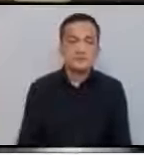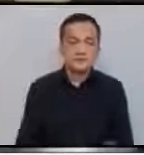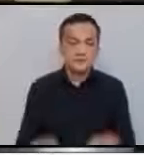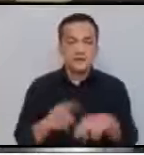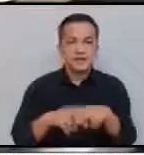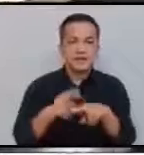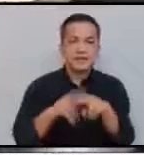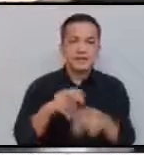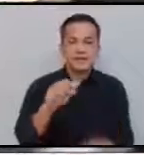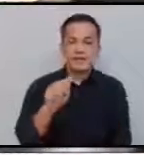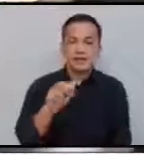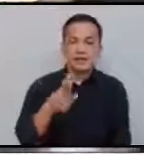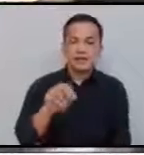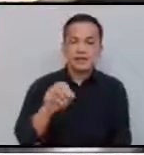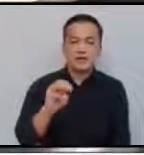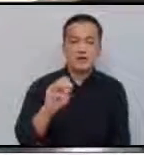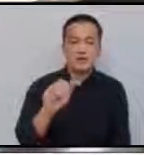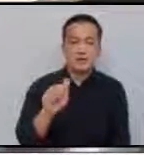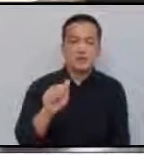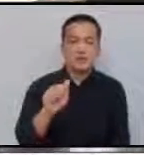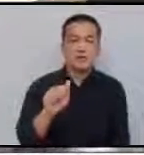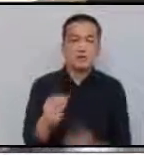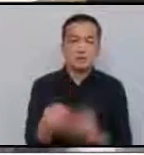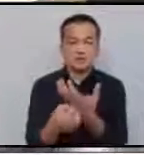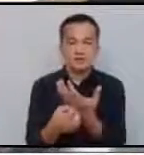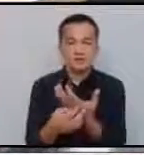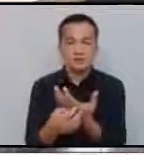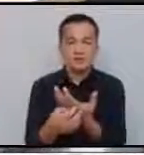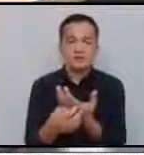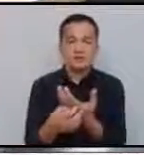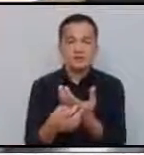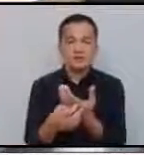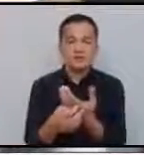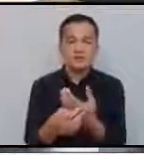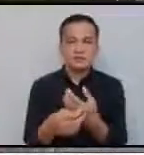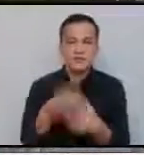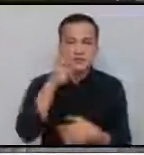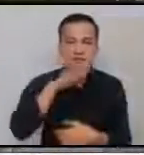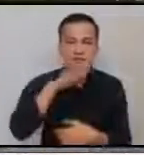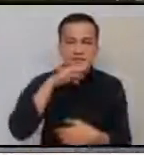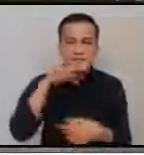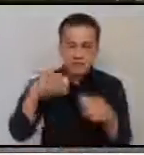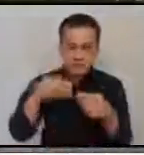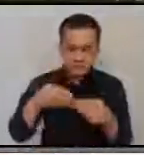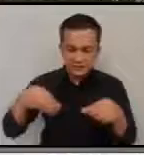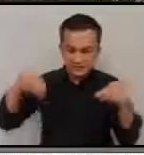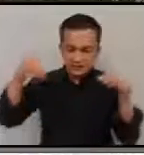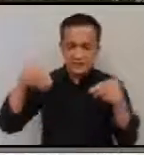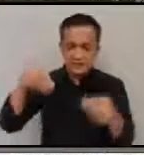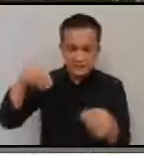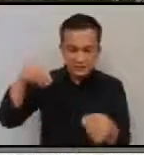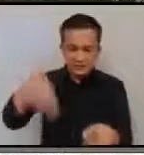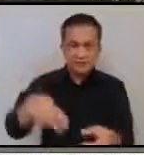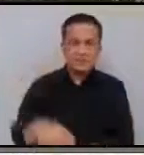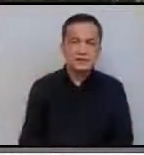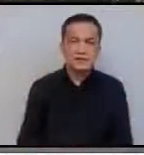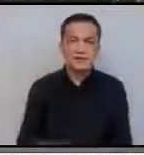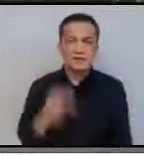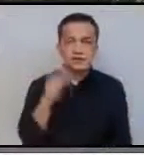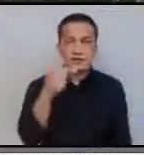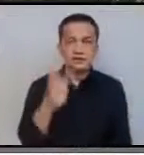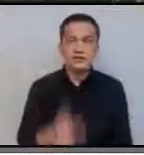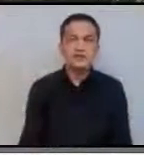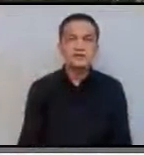sa ating dish. Lagay na natin itong ating siling haba na sinugatan ko na. And ito na po ang